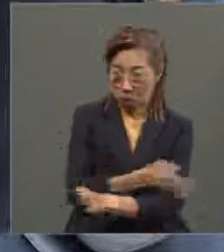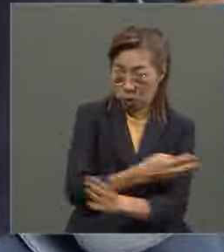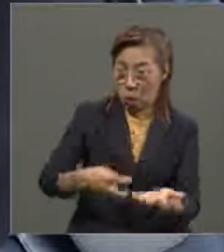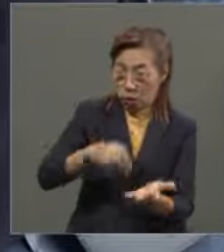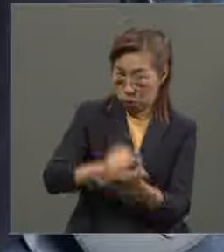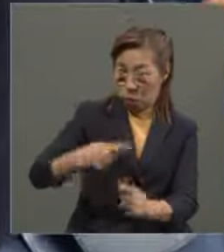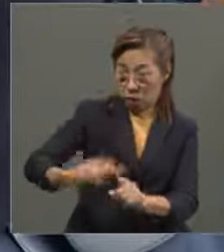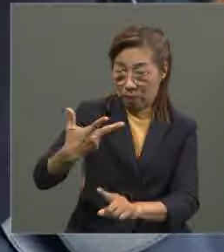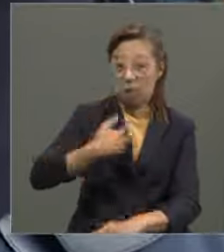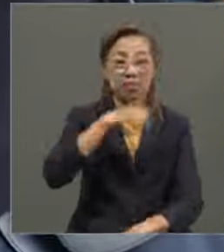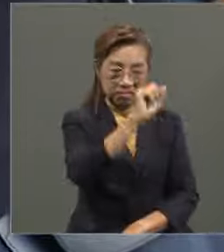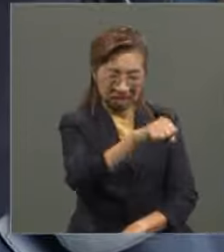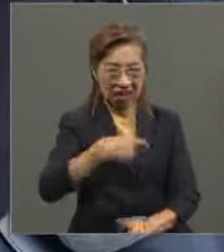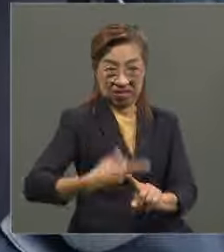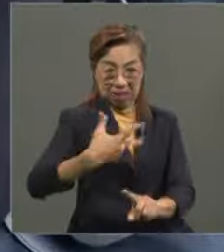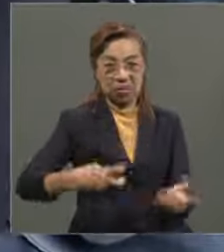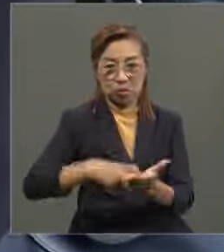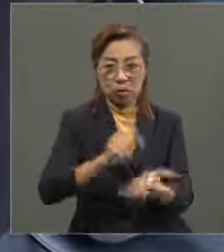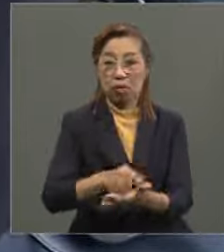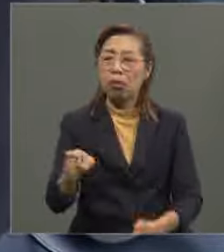3เดือนแล้วค่ะ